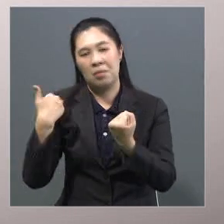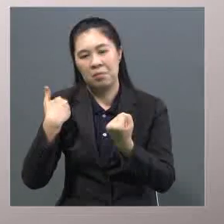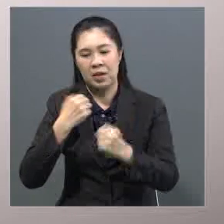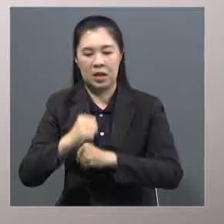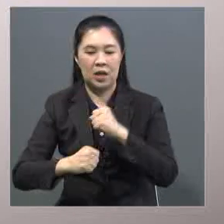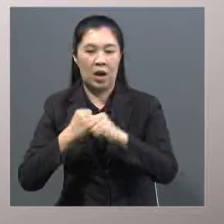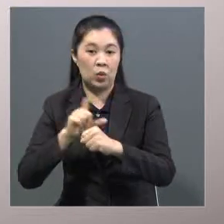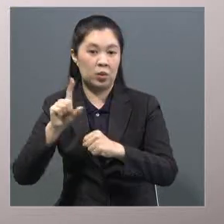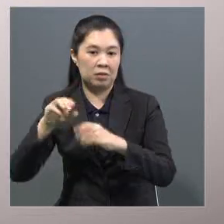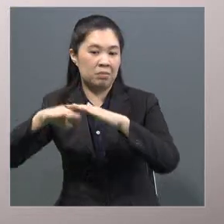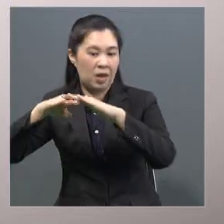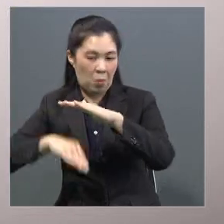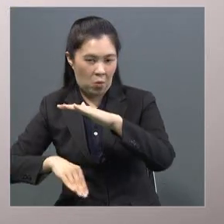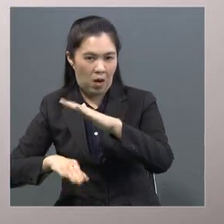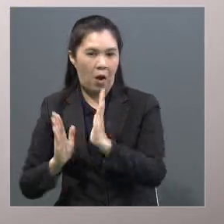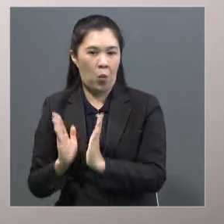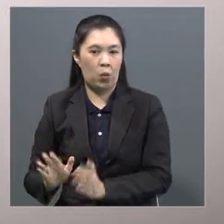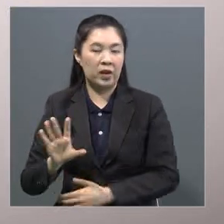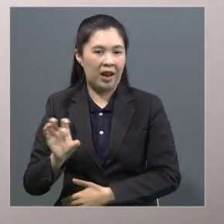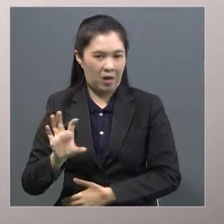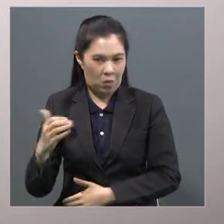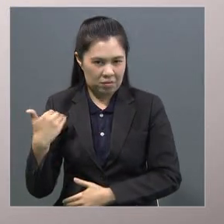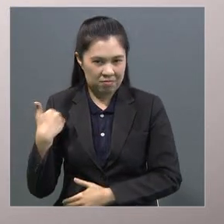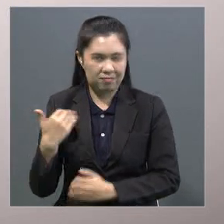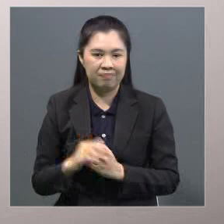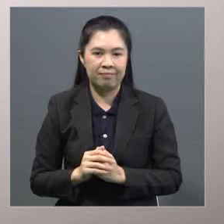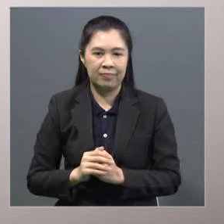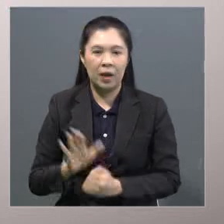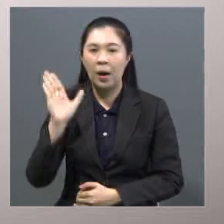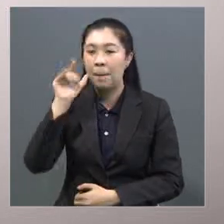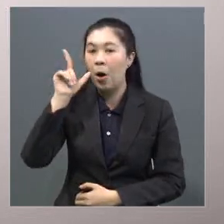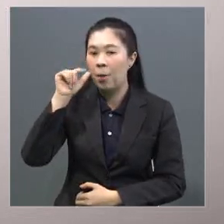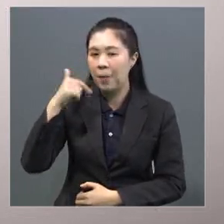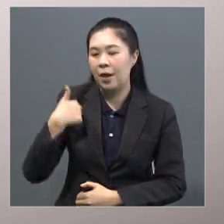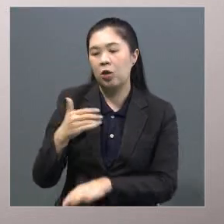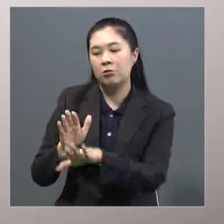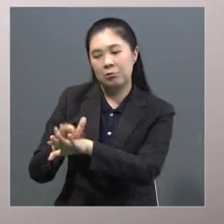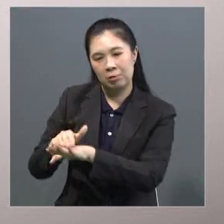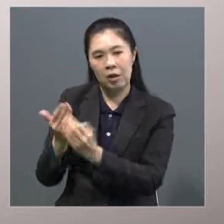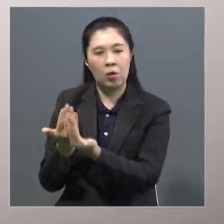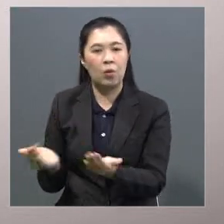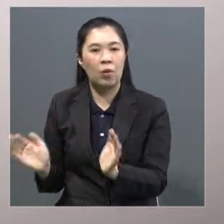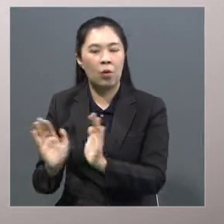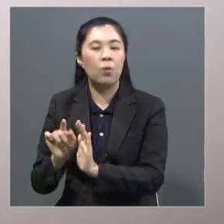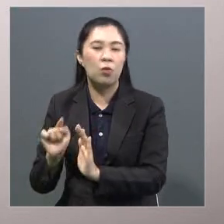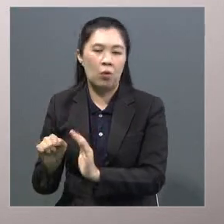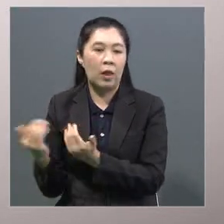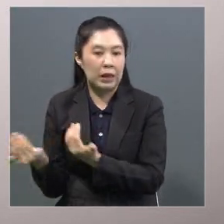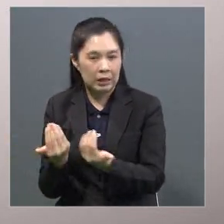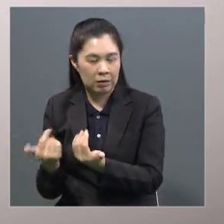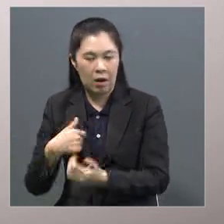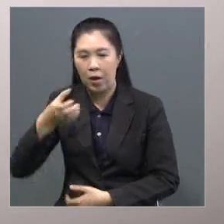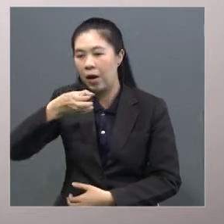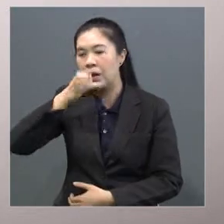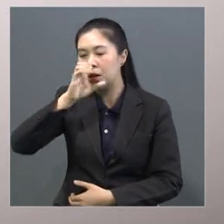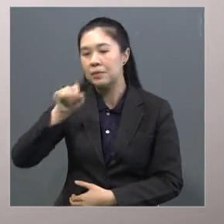มากถึง 500คนนะครับเพราะฉะนั้นจึงขอให้ผู้ปกครองเนี่ยออกมาทำหน้าที่ห้ามปรามเยาวชนคนในครอบครัวให้ดื่มยาขับใน